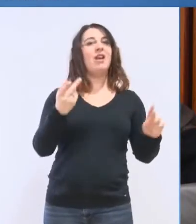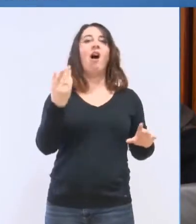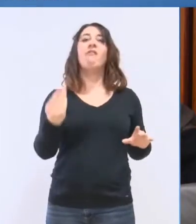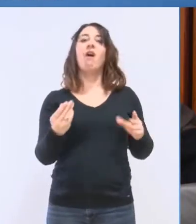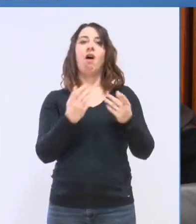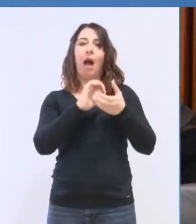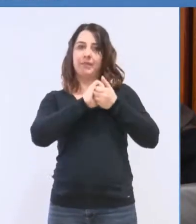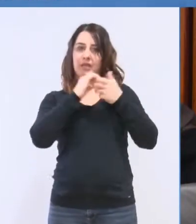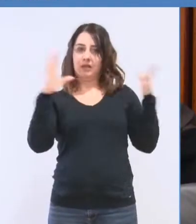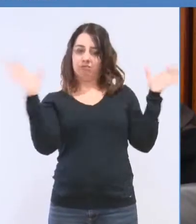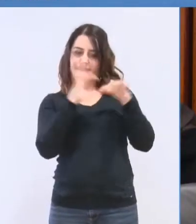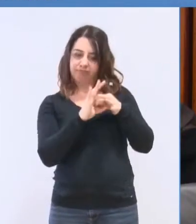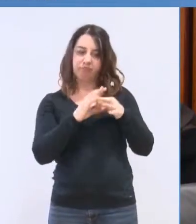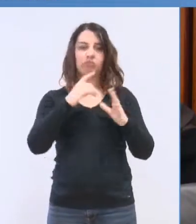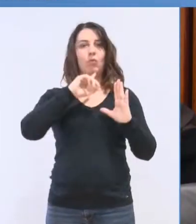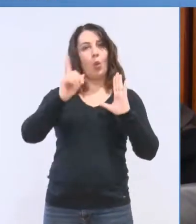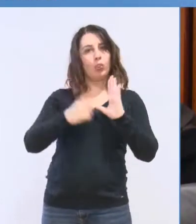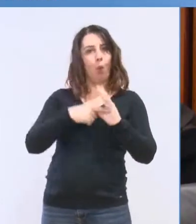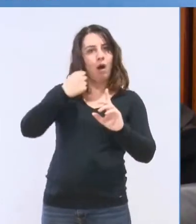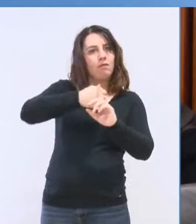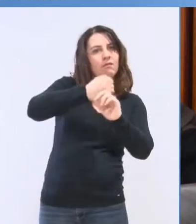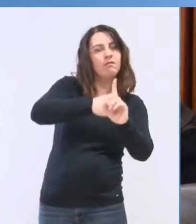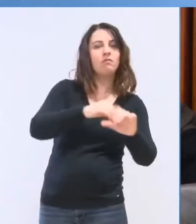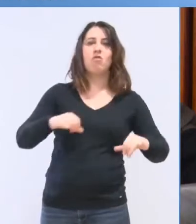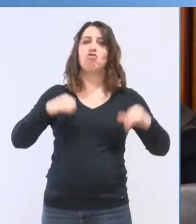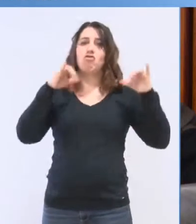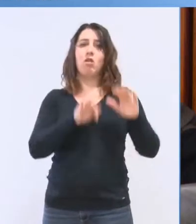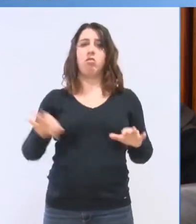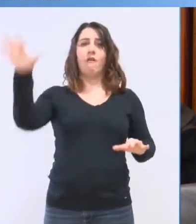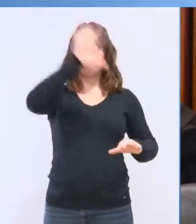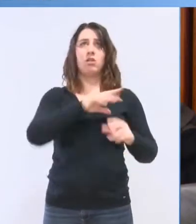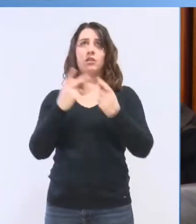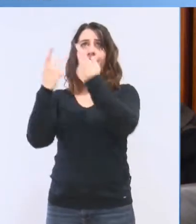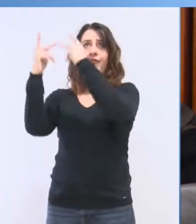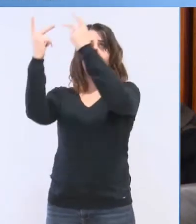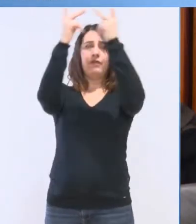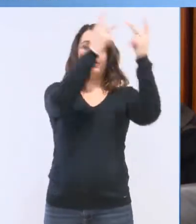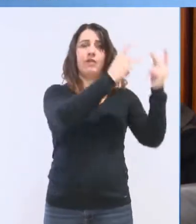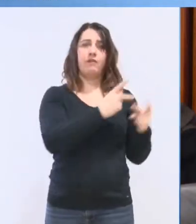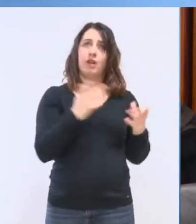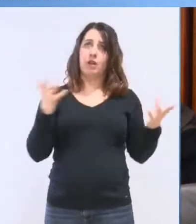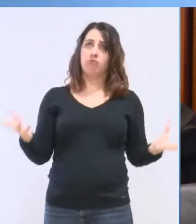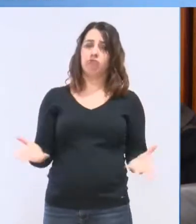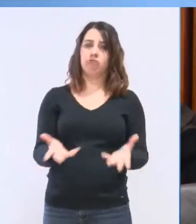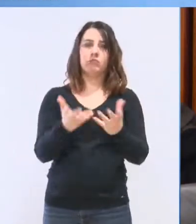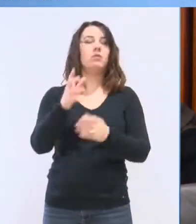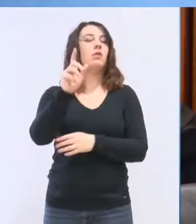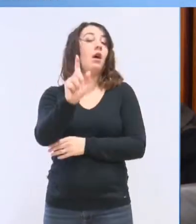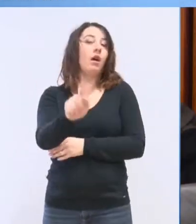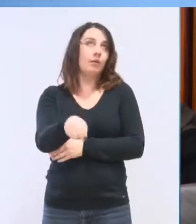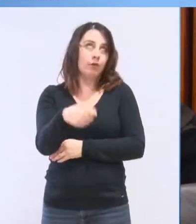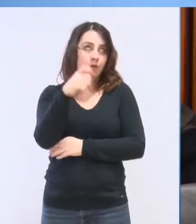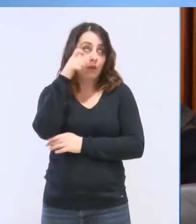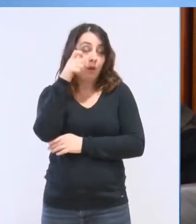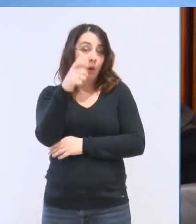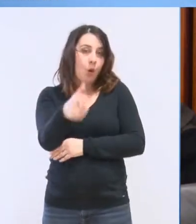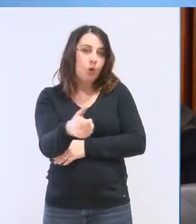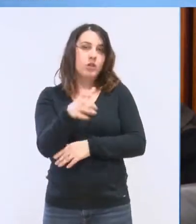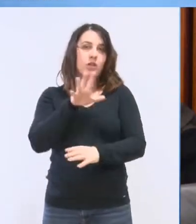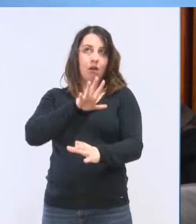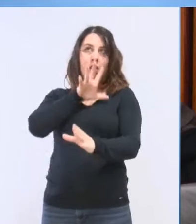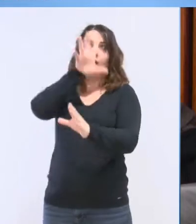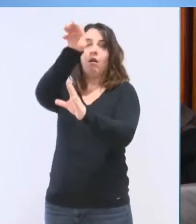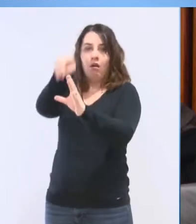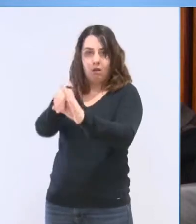de promouvoir les droits de l'enfant et des jeunes dans les villes de France. Alors bien sûr, il est évident que cette adhésion